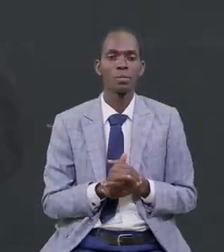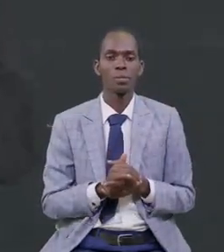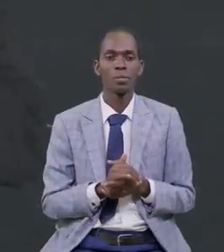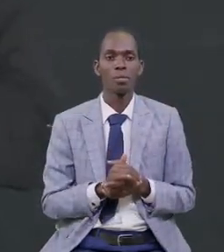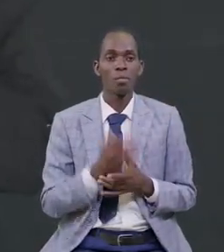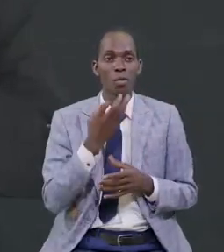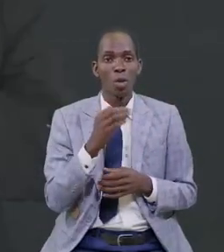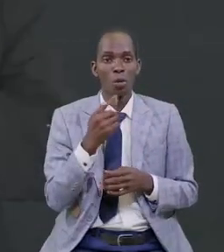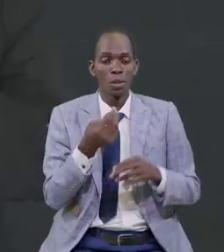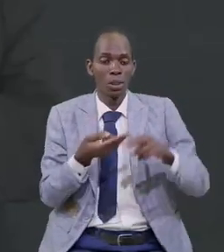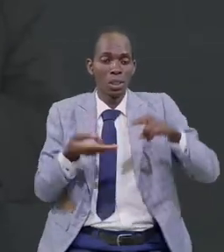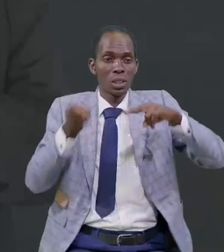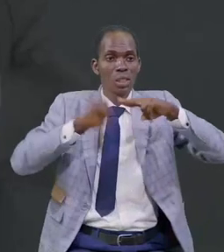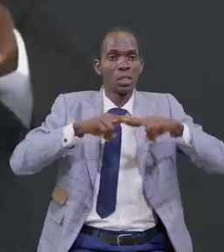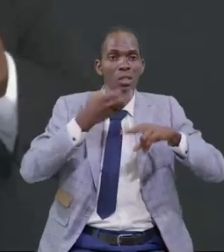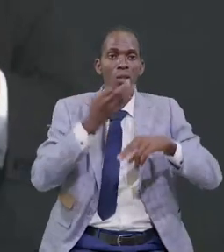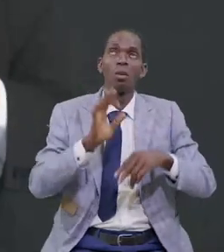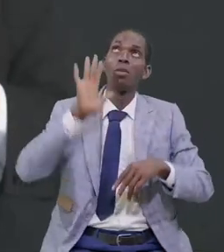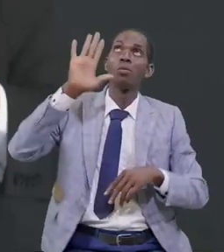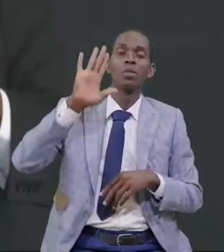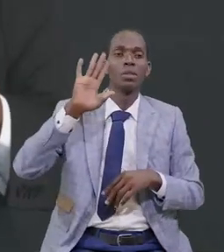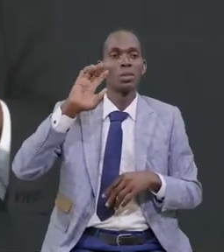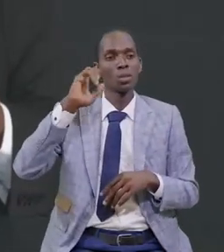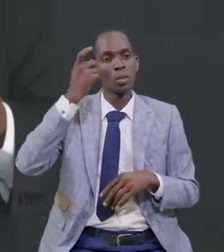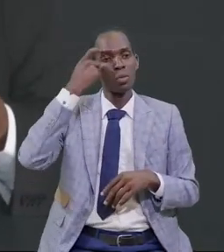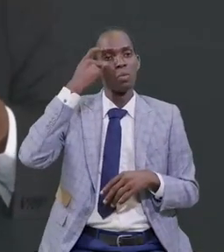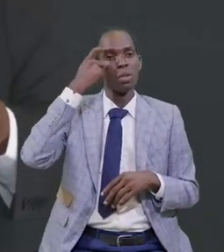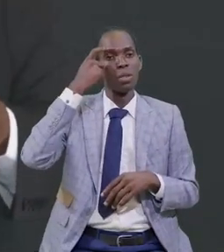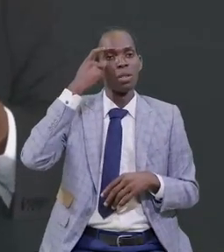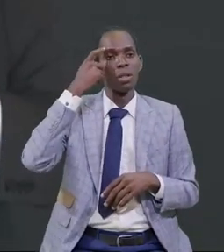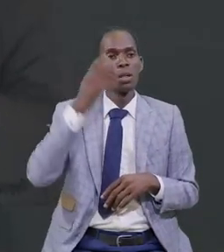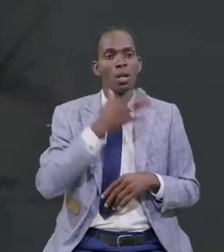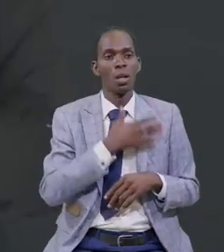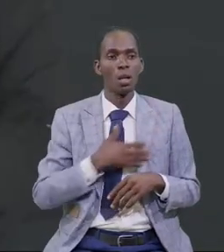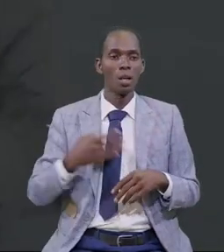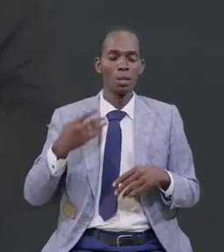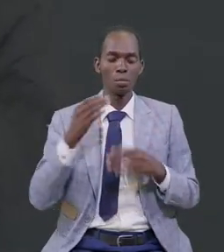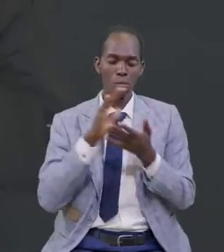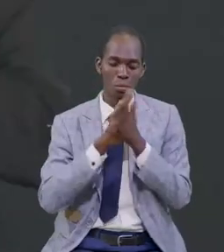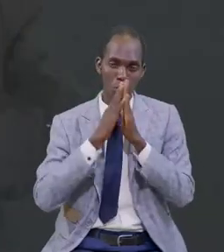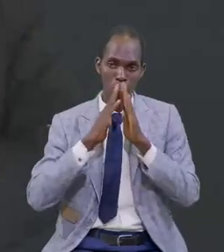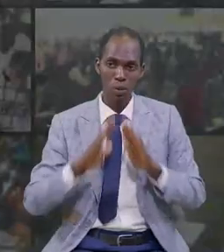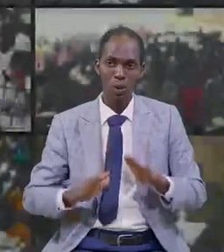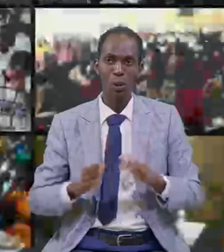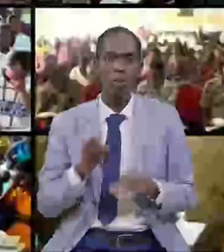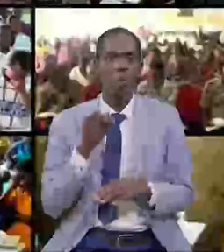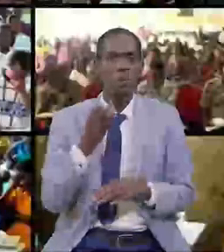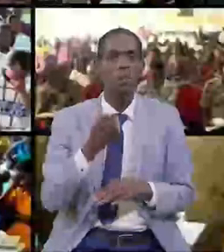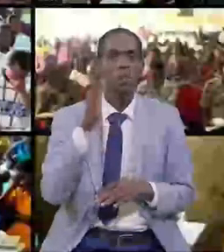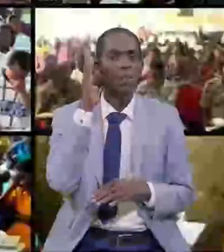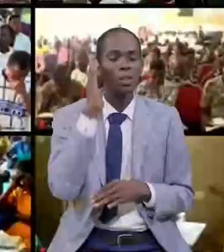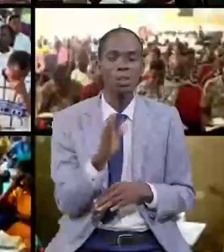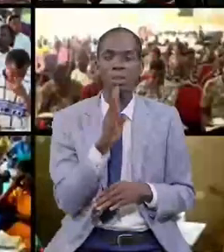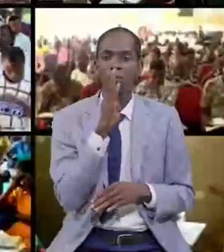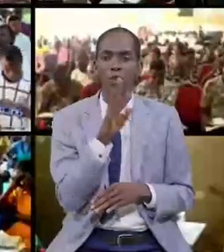donné à l'empire de l'accroissement et une paix sans